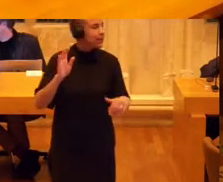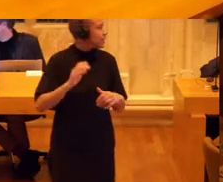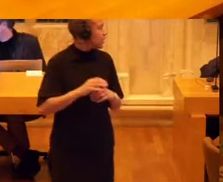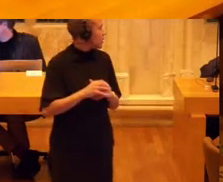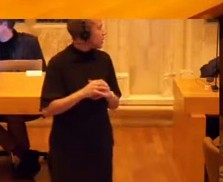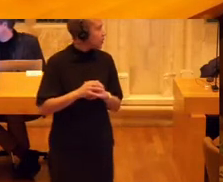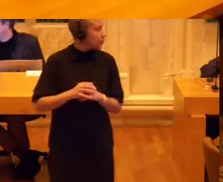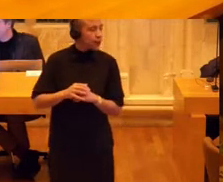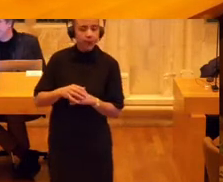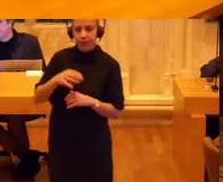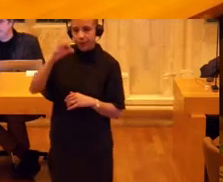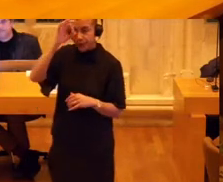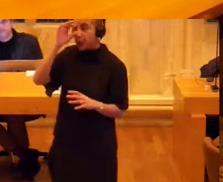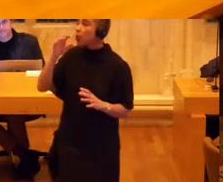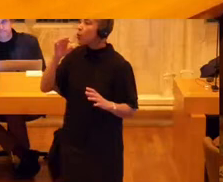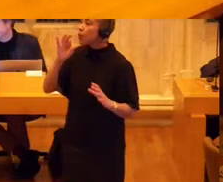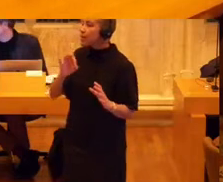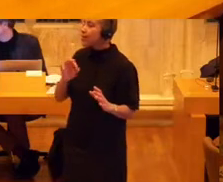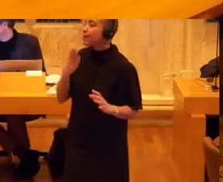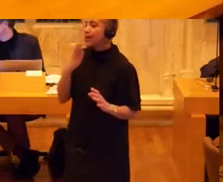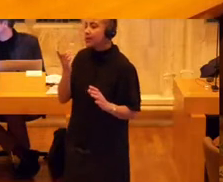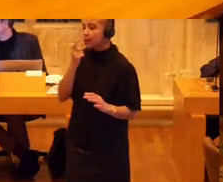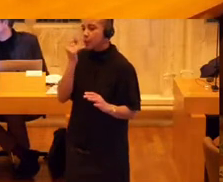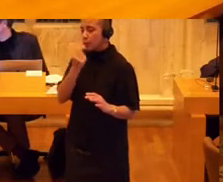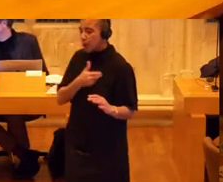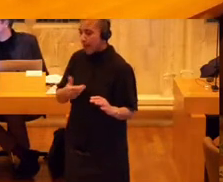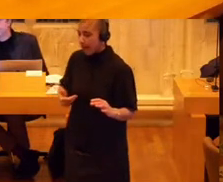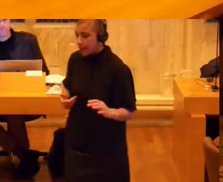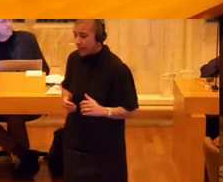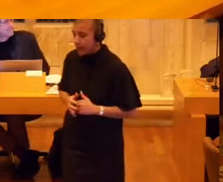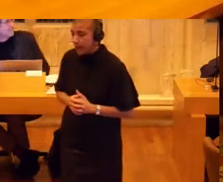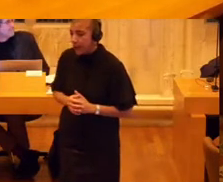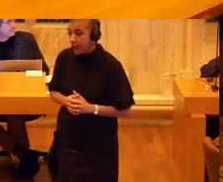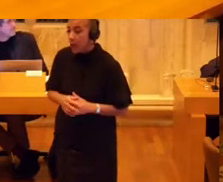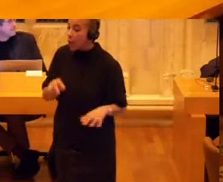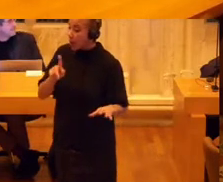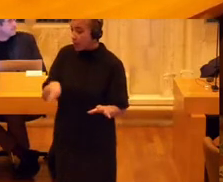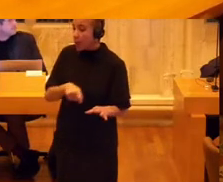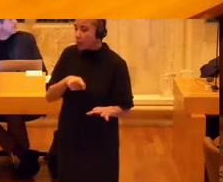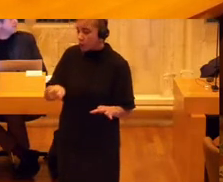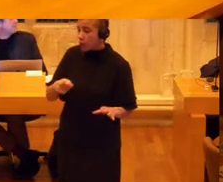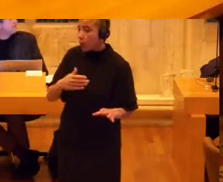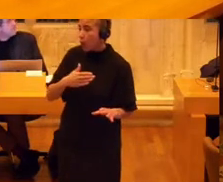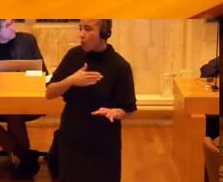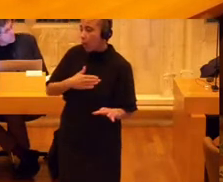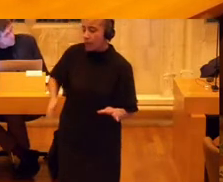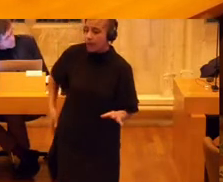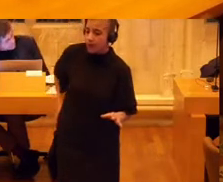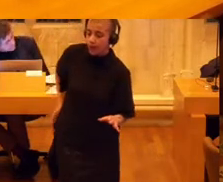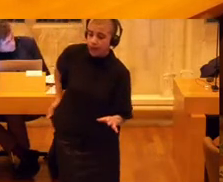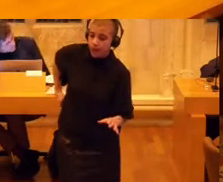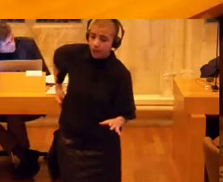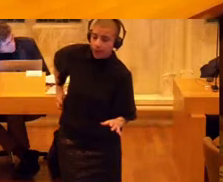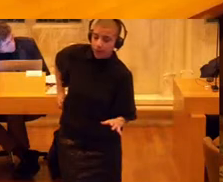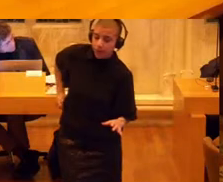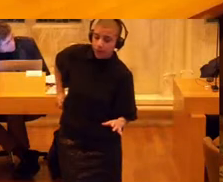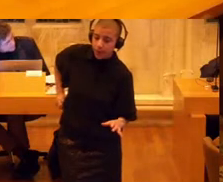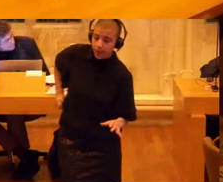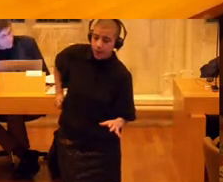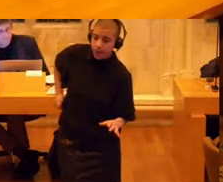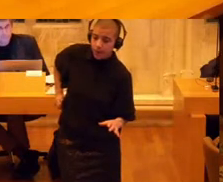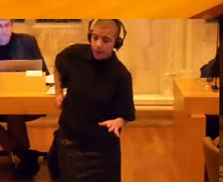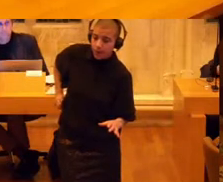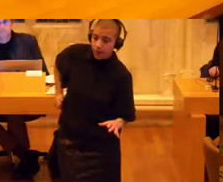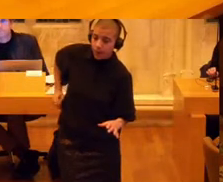Oui, merci, monsieur le maire. Je soutiens évidemment cette restauration partielle,